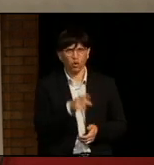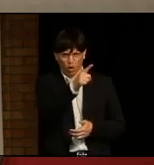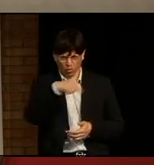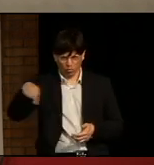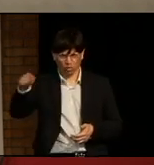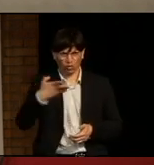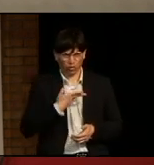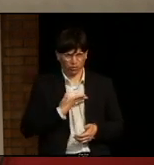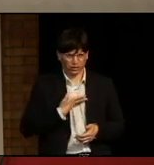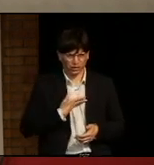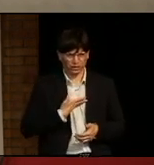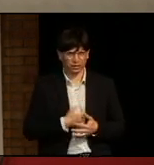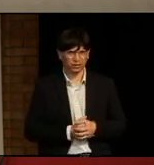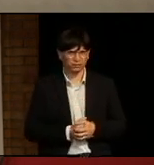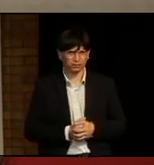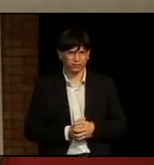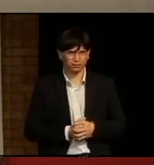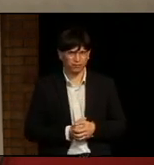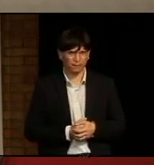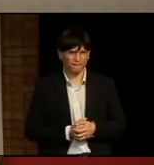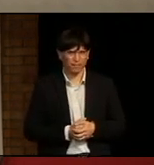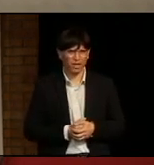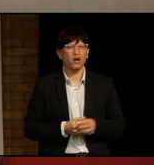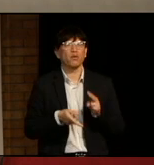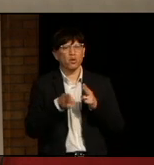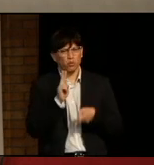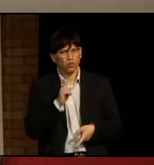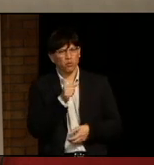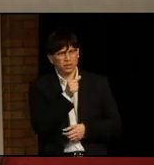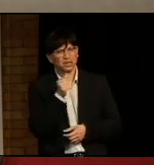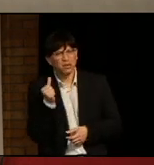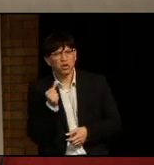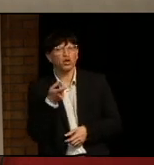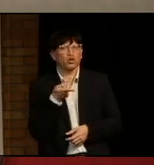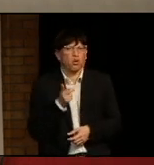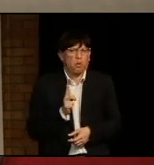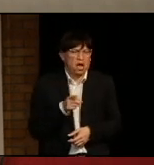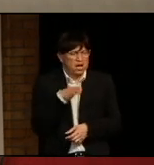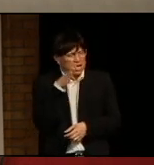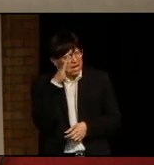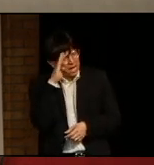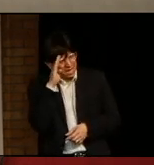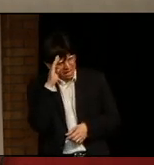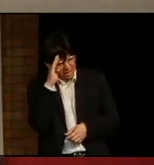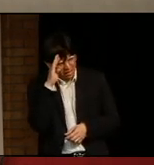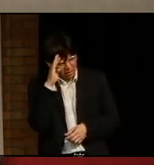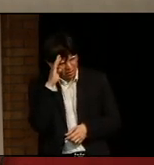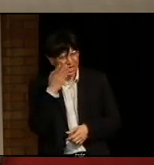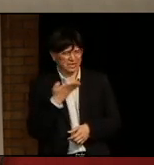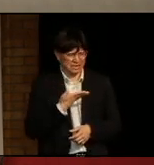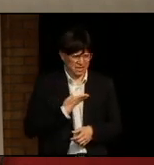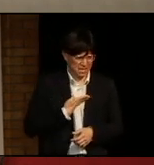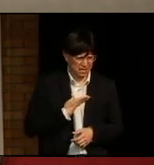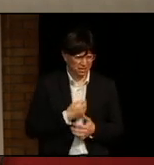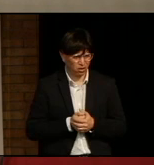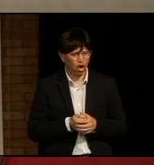presenti cioè ciò che più mi è servito per per essere attento all'ambiente è stato